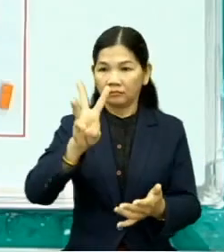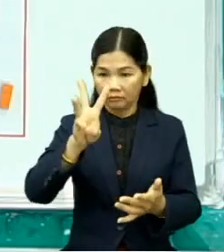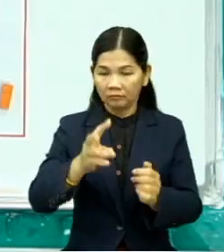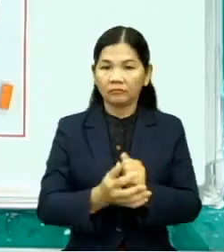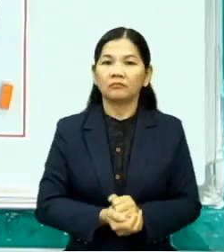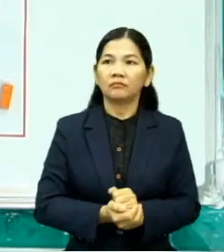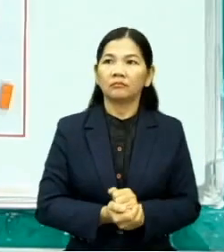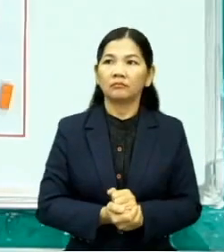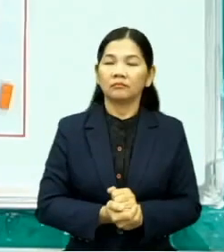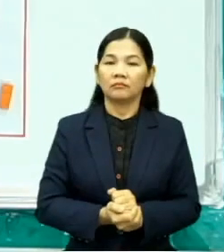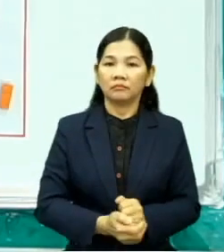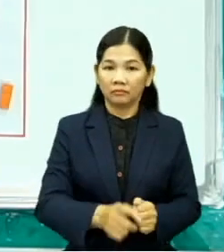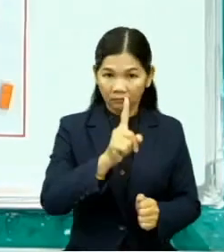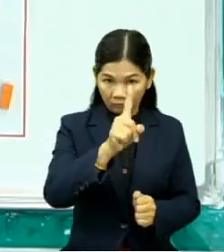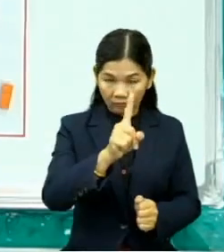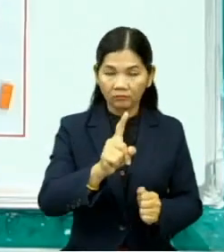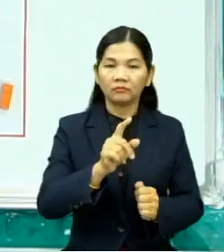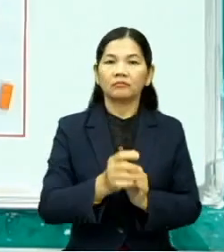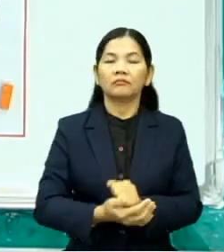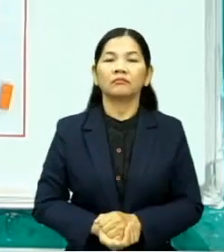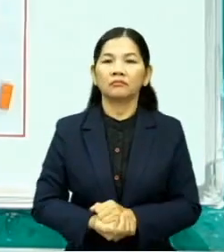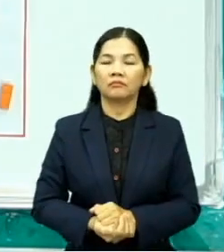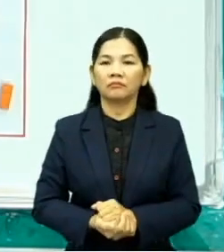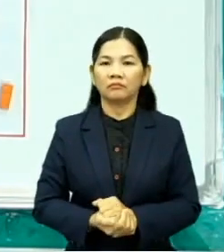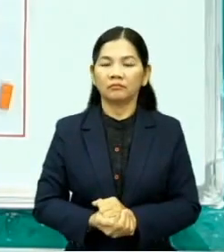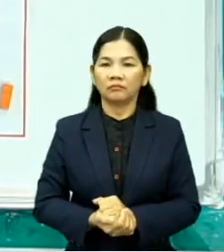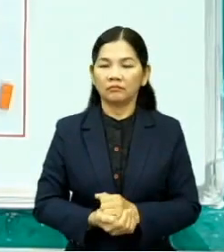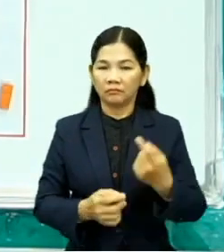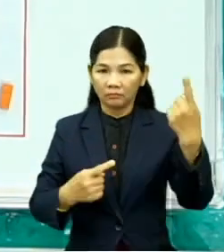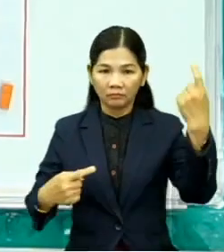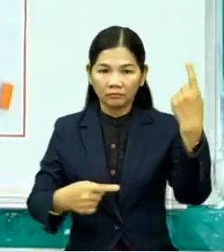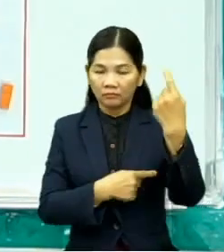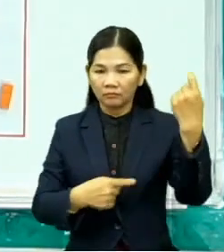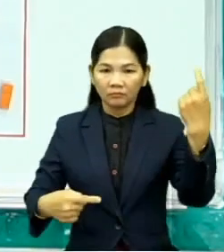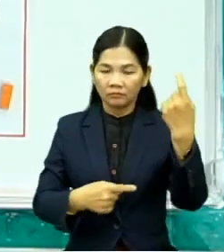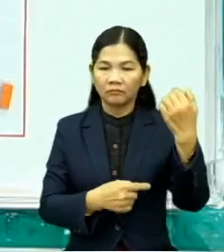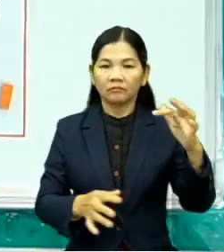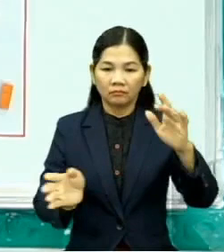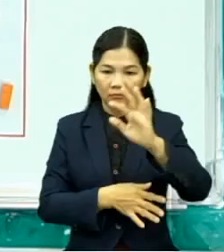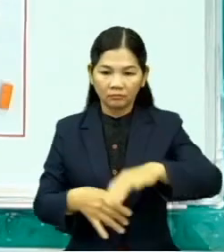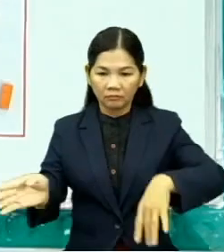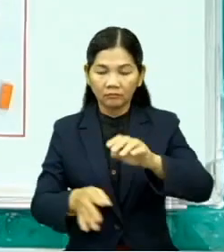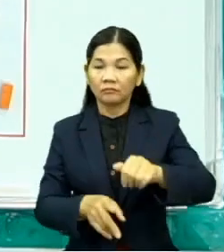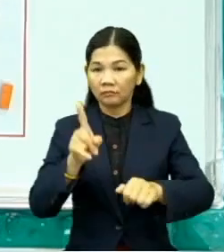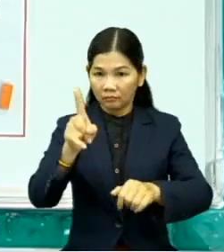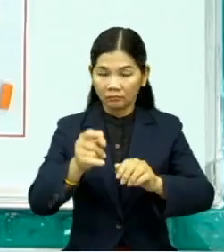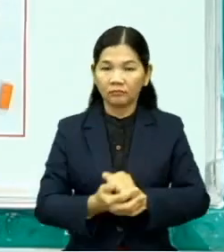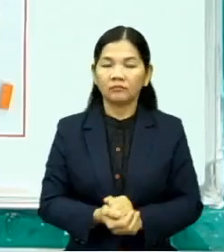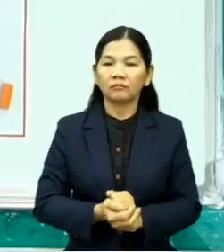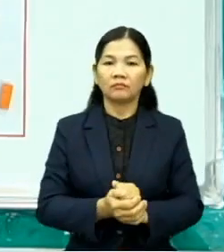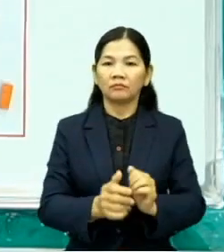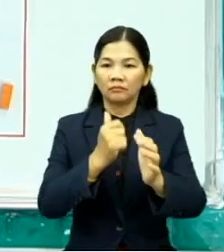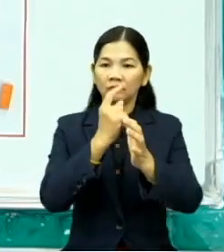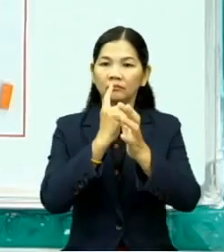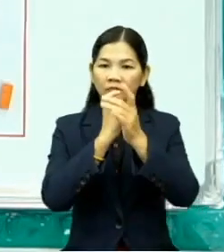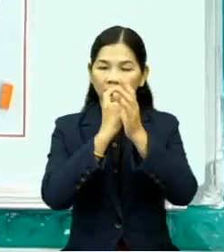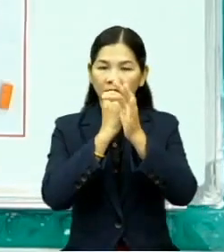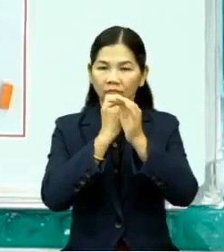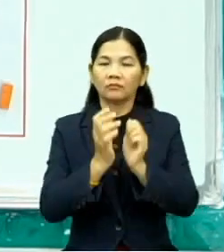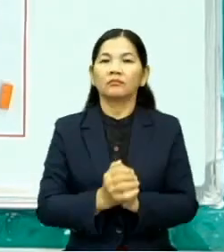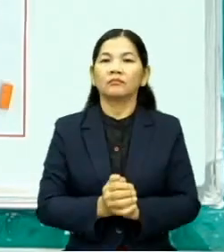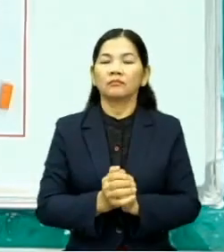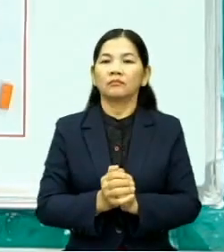nuôn chà chùm nuôn mùi chà bầy đồng vên mùi sko đầy mùi chà khlôi mùi bầy